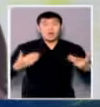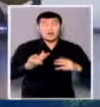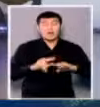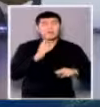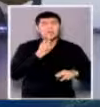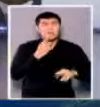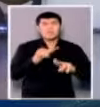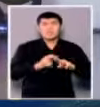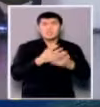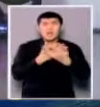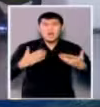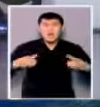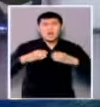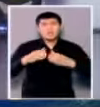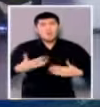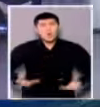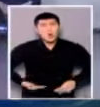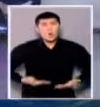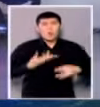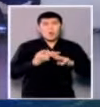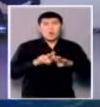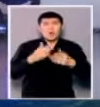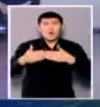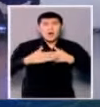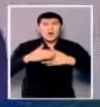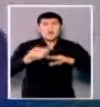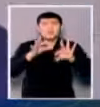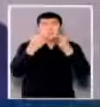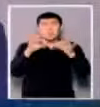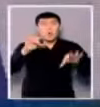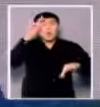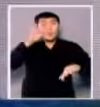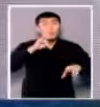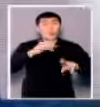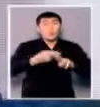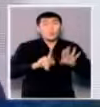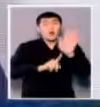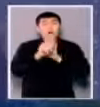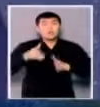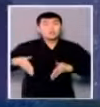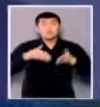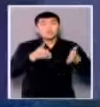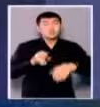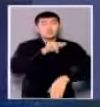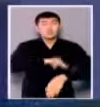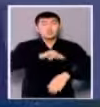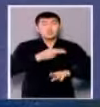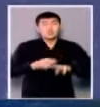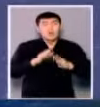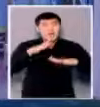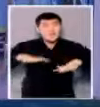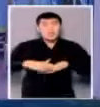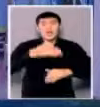қиын шақты иық тіресе бірге еңсеріп, қысқа мерзім ішінде тәуелсіз Қазақстанды құру жолында аянбай тер төккен